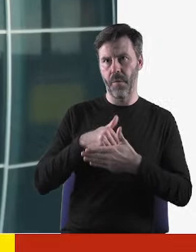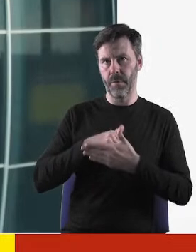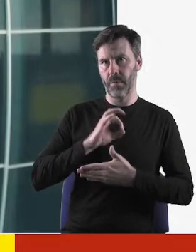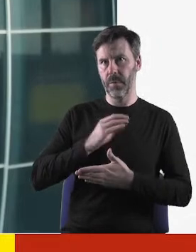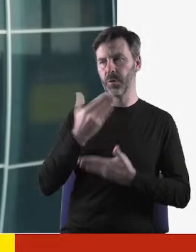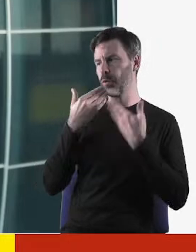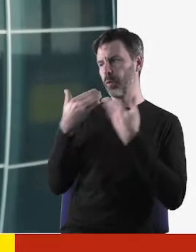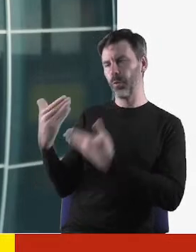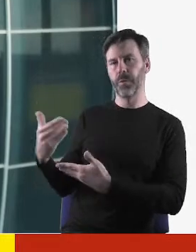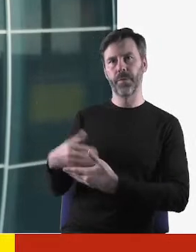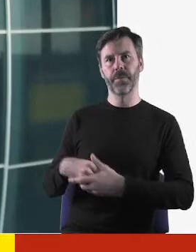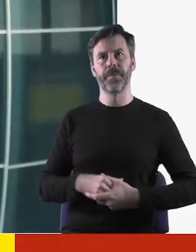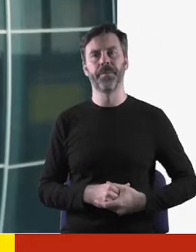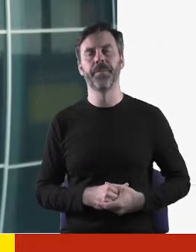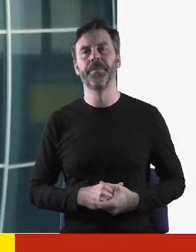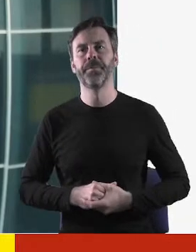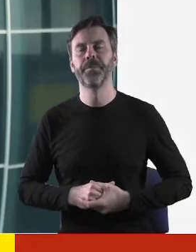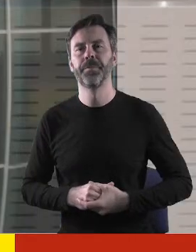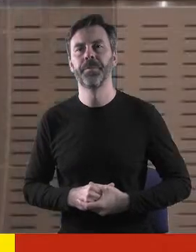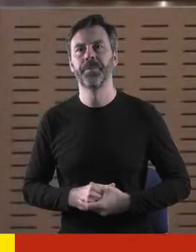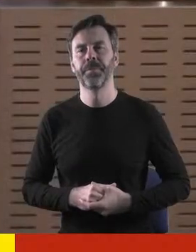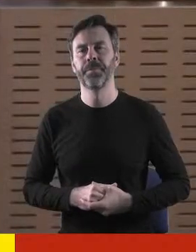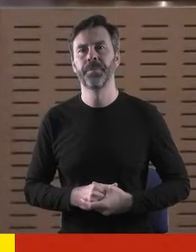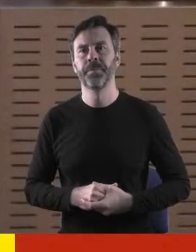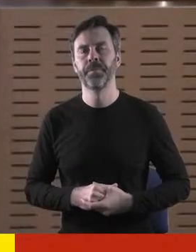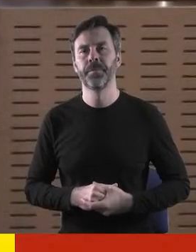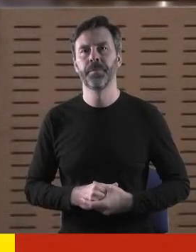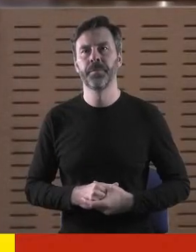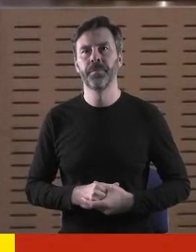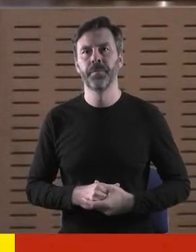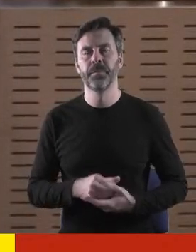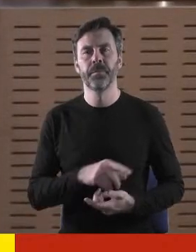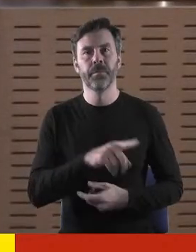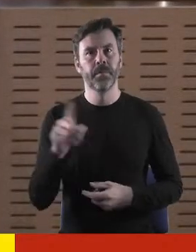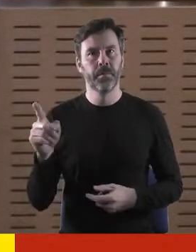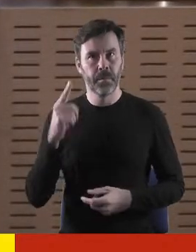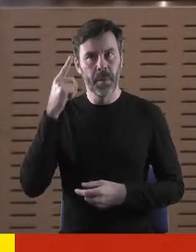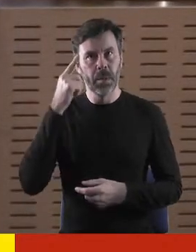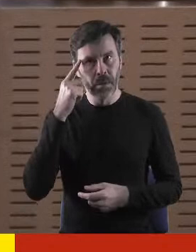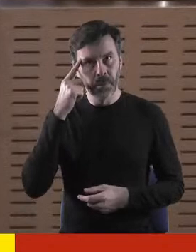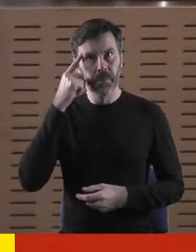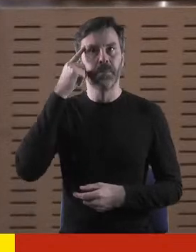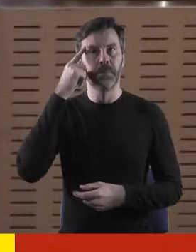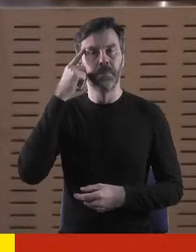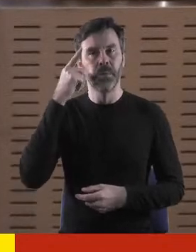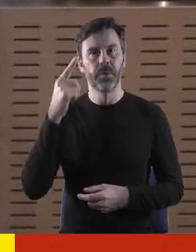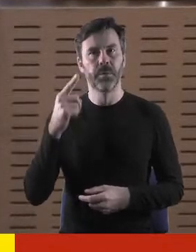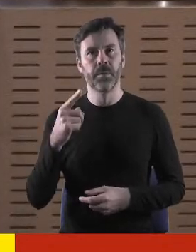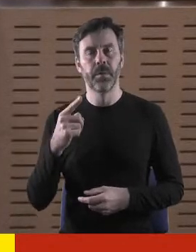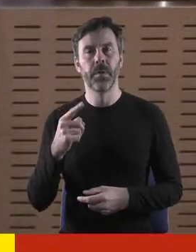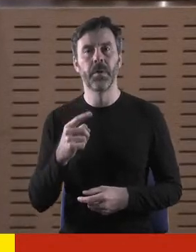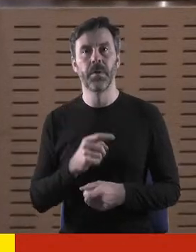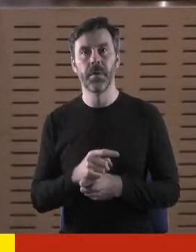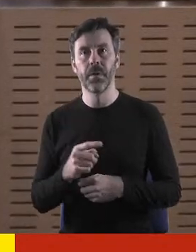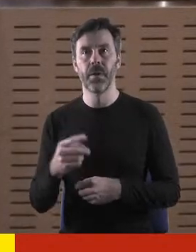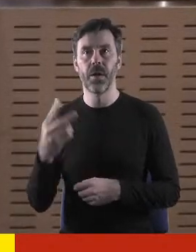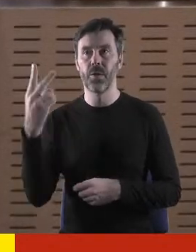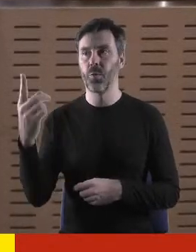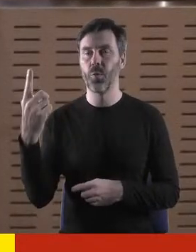bardzo. Dziękuję bardzo. Przypominam panu, że naprzeciwko siebie były dwie